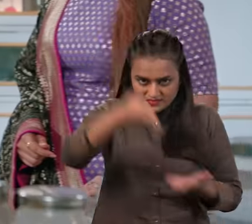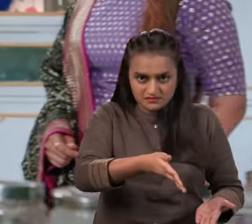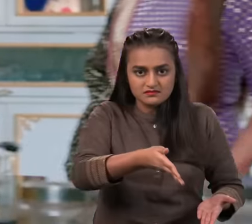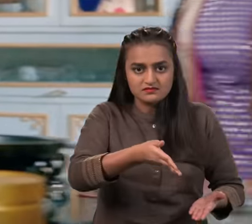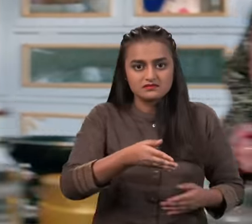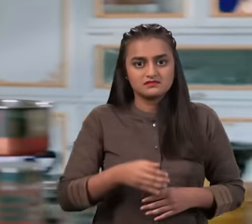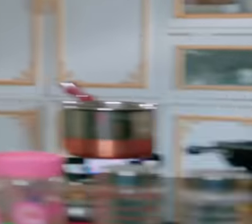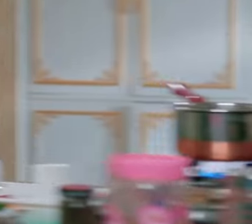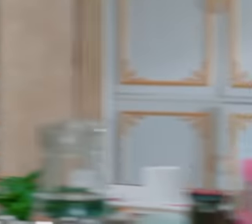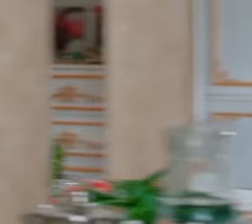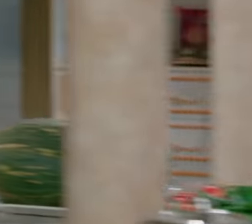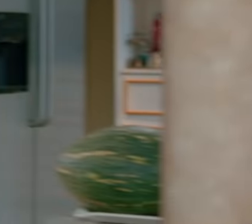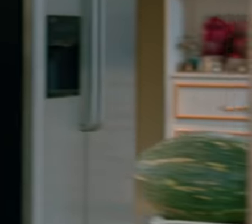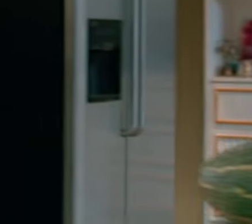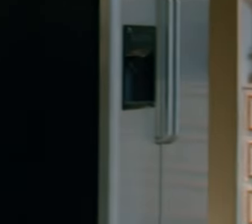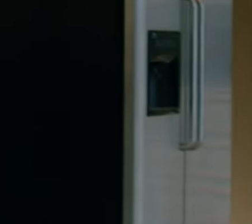बना ले।